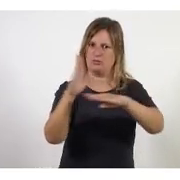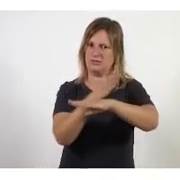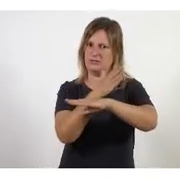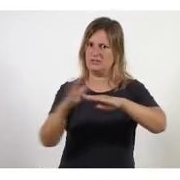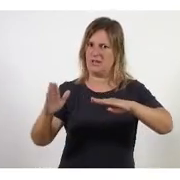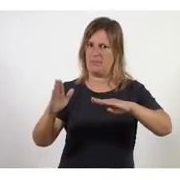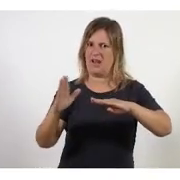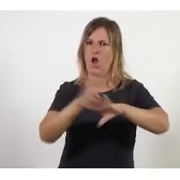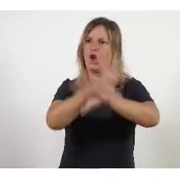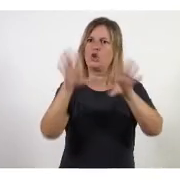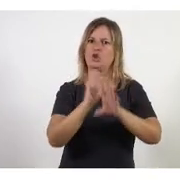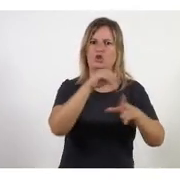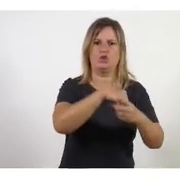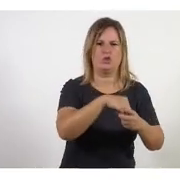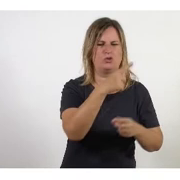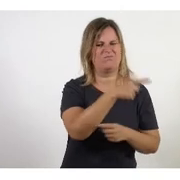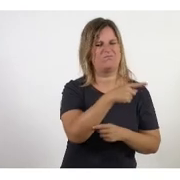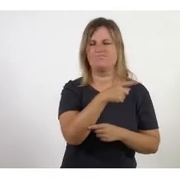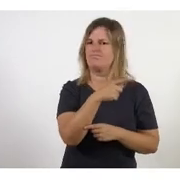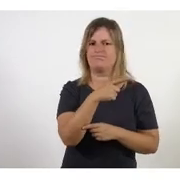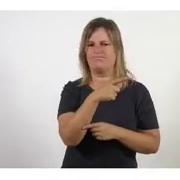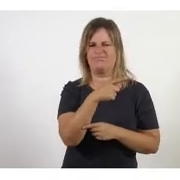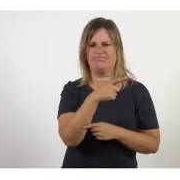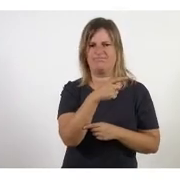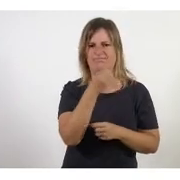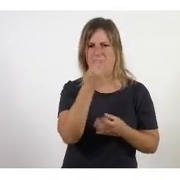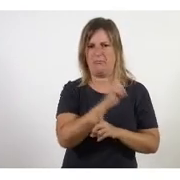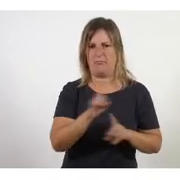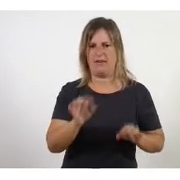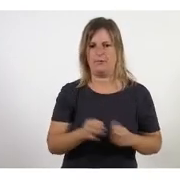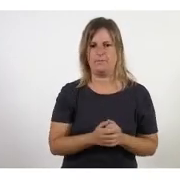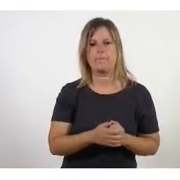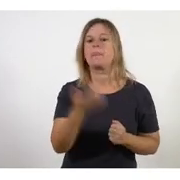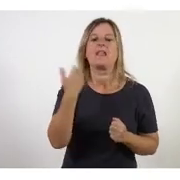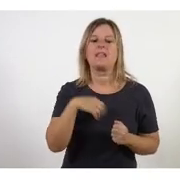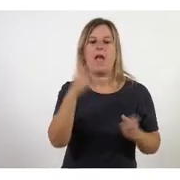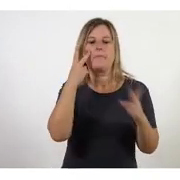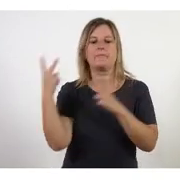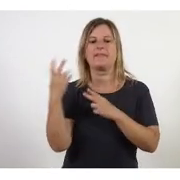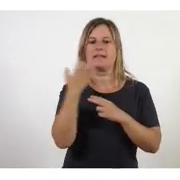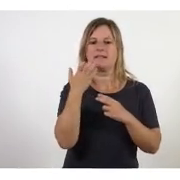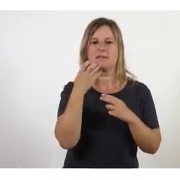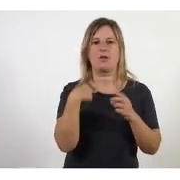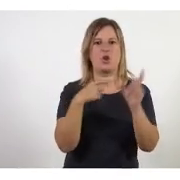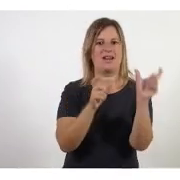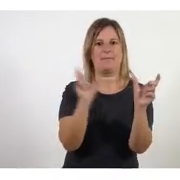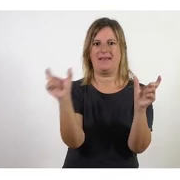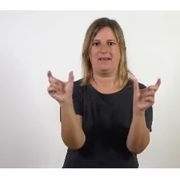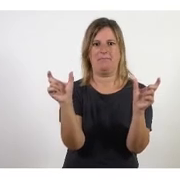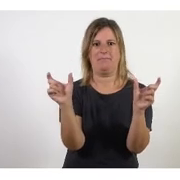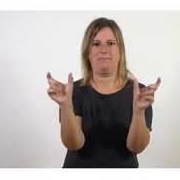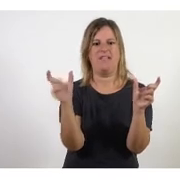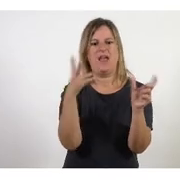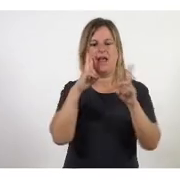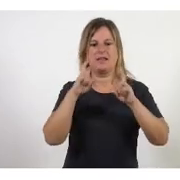Us deia, tenim els clips, vale? hem importat els nostres clips i anem a investigar una miqueta aquesta